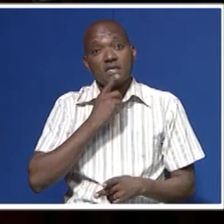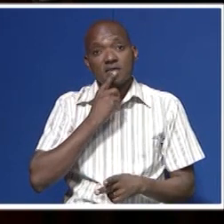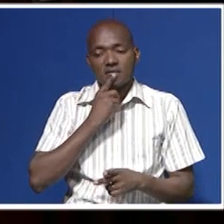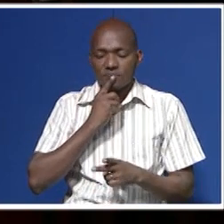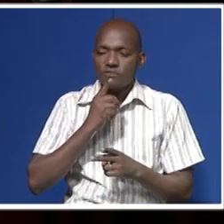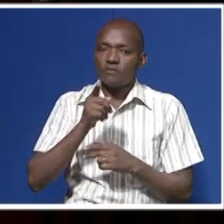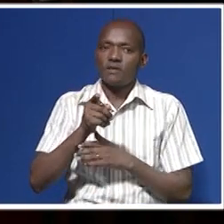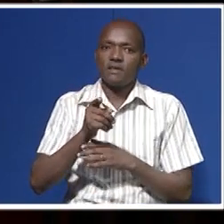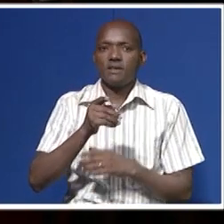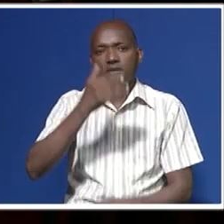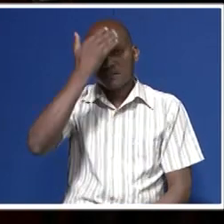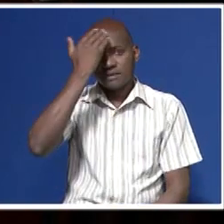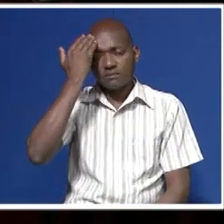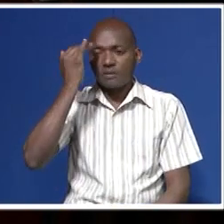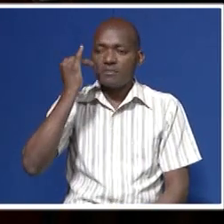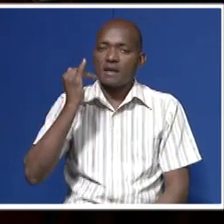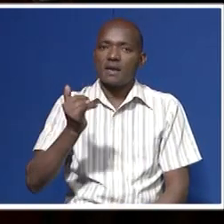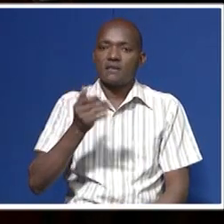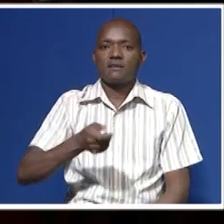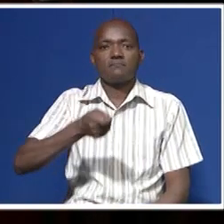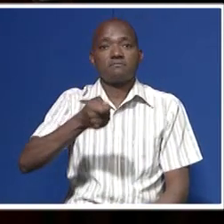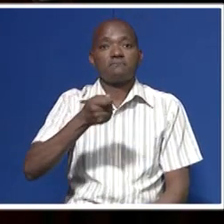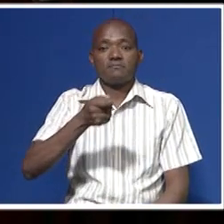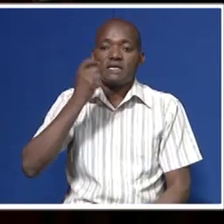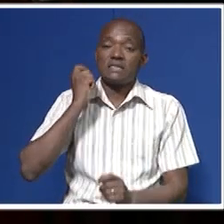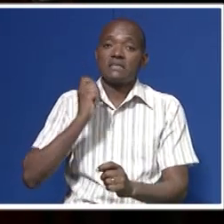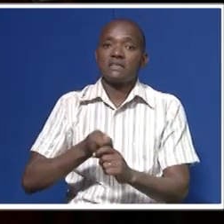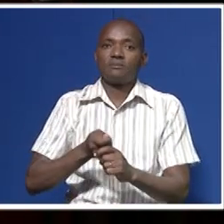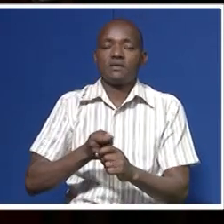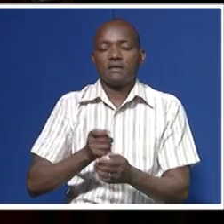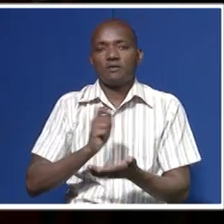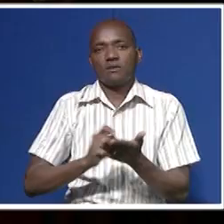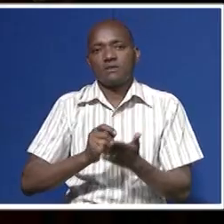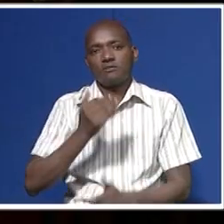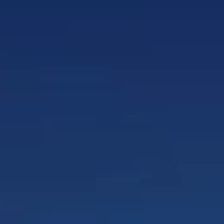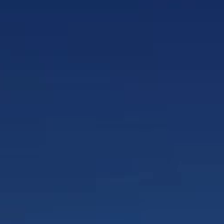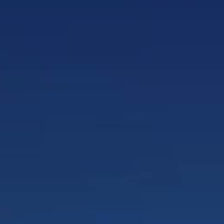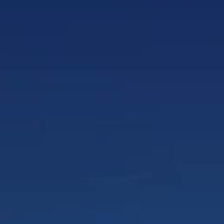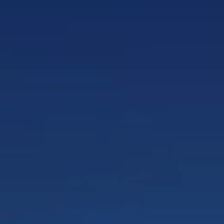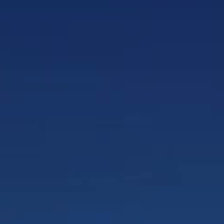kukataa kumpa mkono Speaker Pelosi. Faraja Sendegea, Azam News.